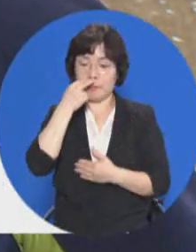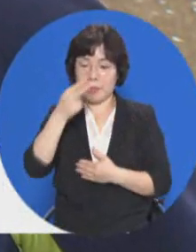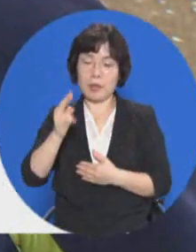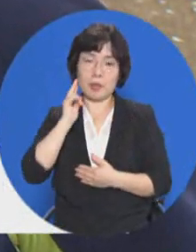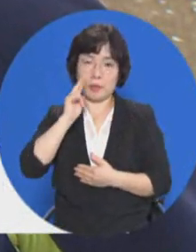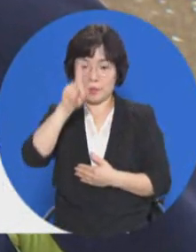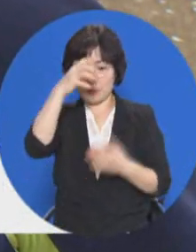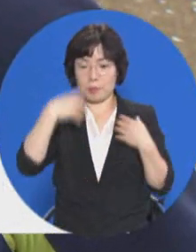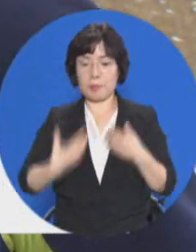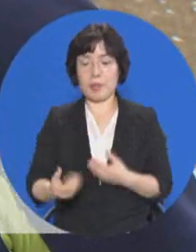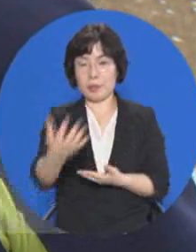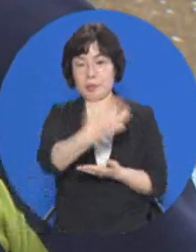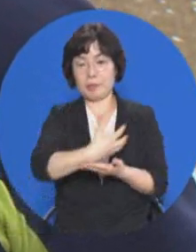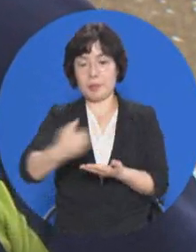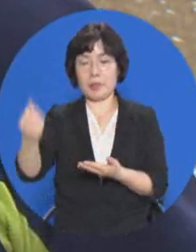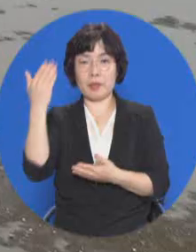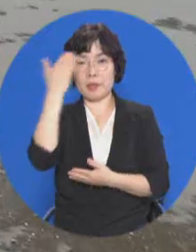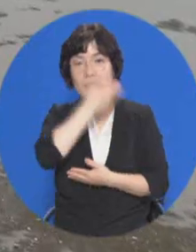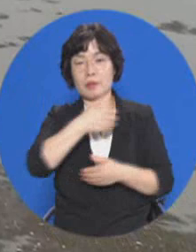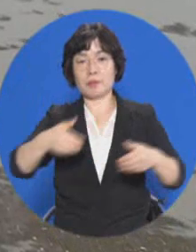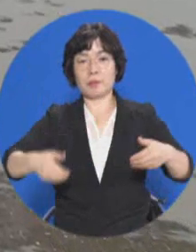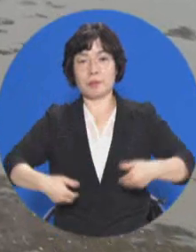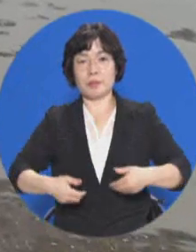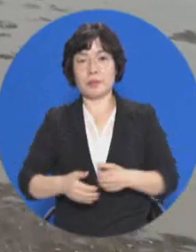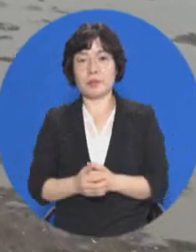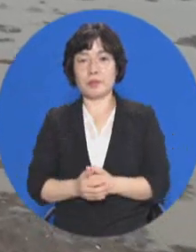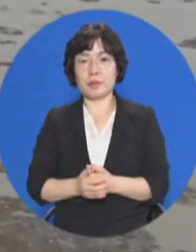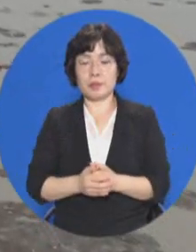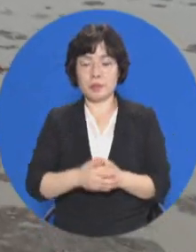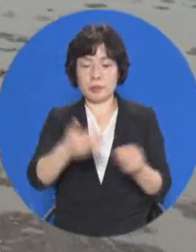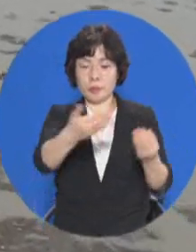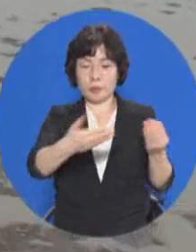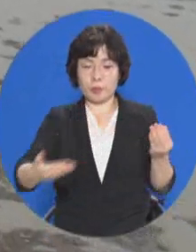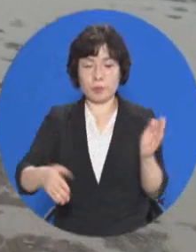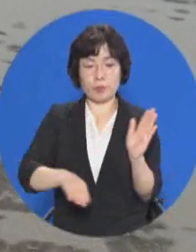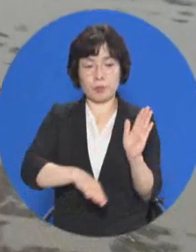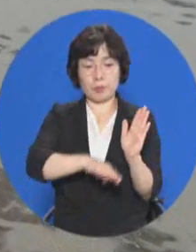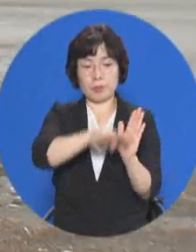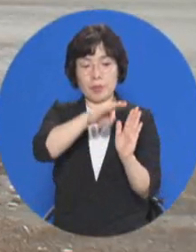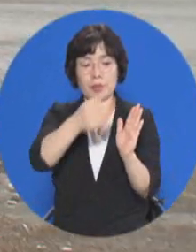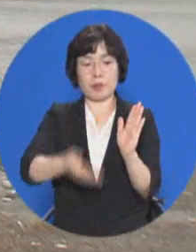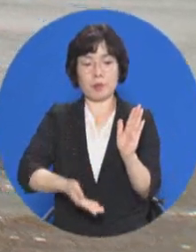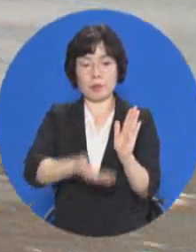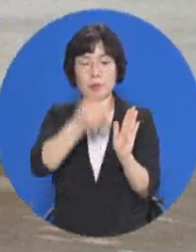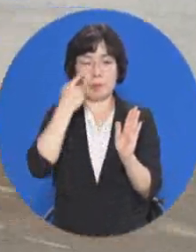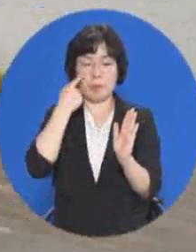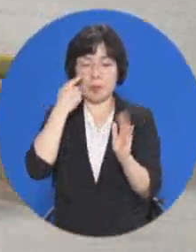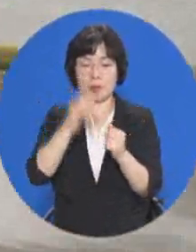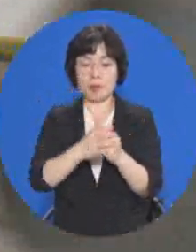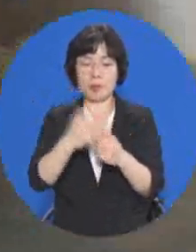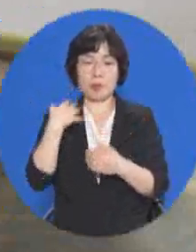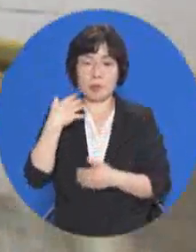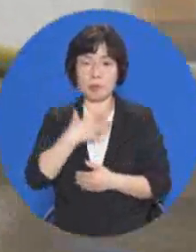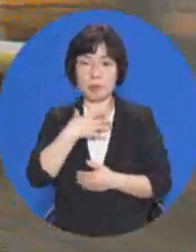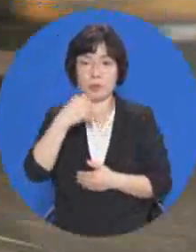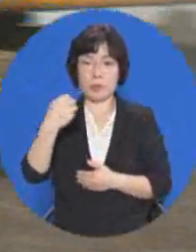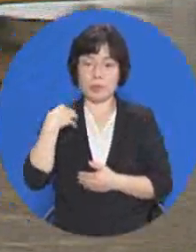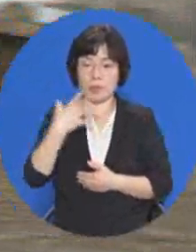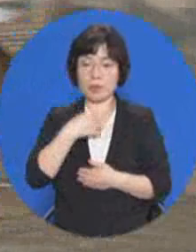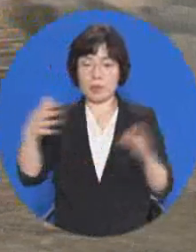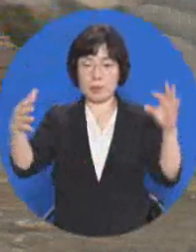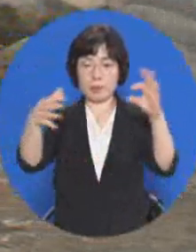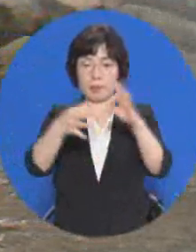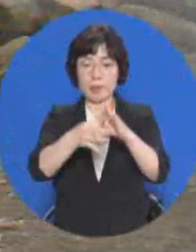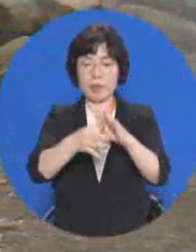정부에서 얼른 빨리 해 줘 강을 따라 올라가 봤습니다 우엉과 영암 은 있는 무형 대교 잉곳